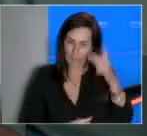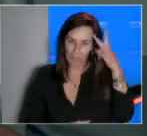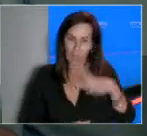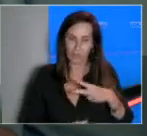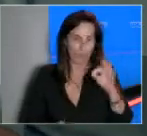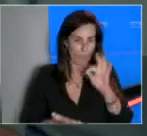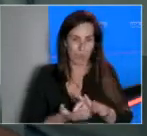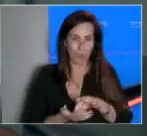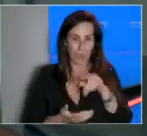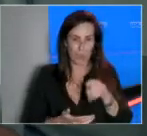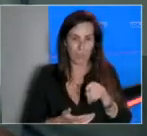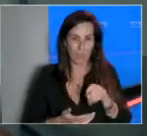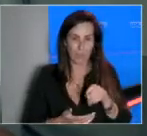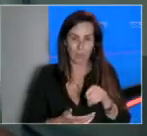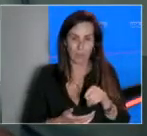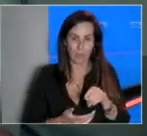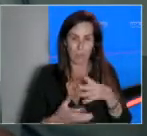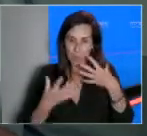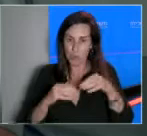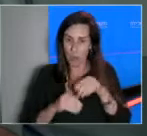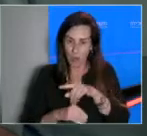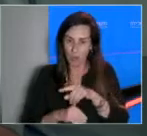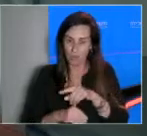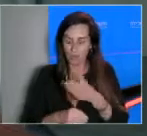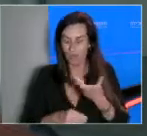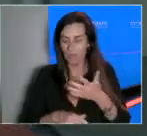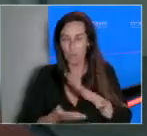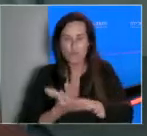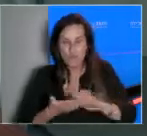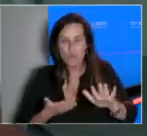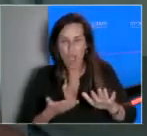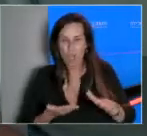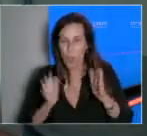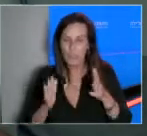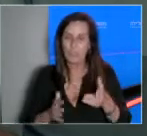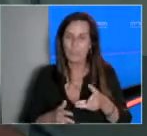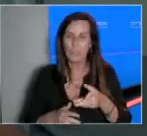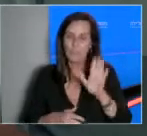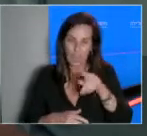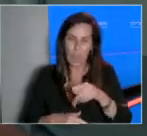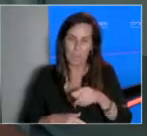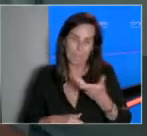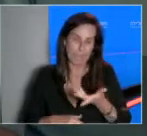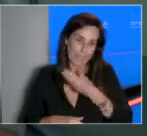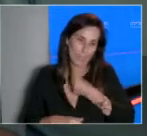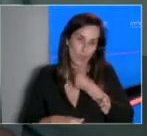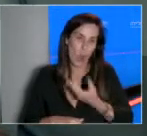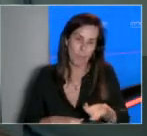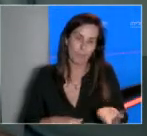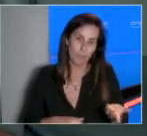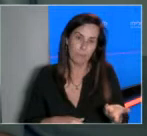מבין שברגע שזה מגיע ממשפחה שהיא מעמד סוציו-אקונומי מאוד מאוד נמוך, ובנוסף לזה גם, כמו שהיא